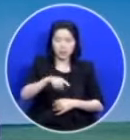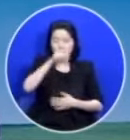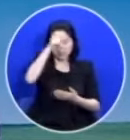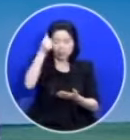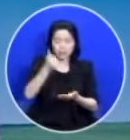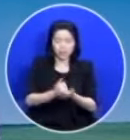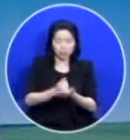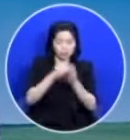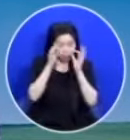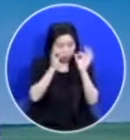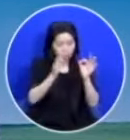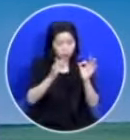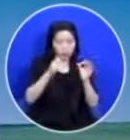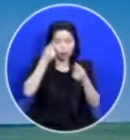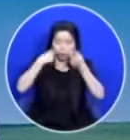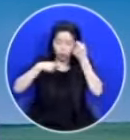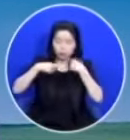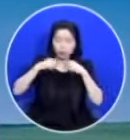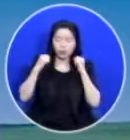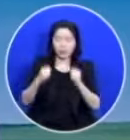보고 계신